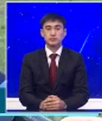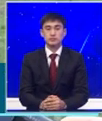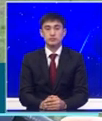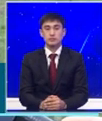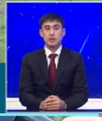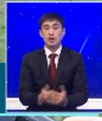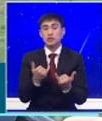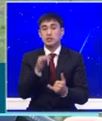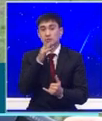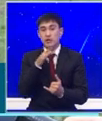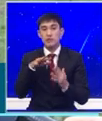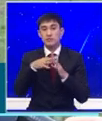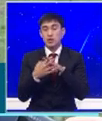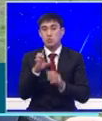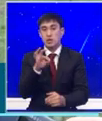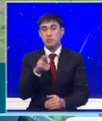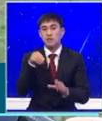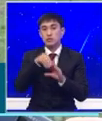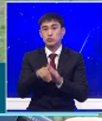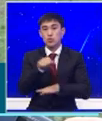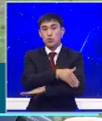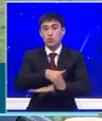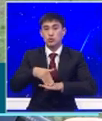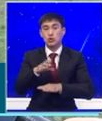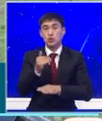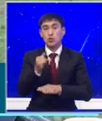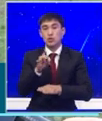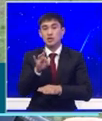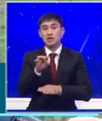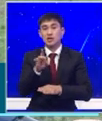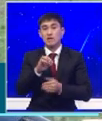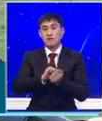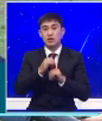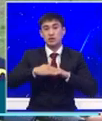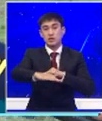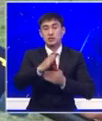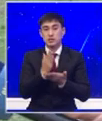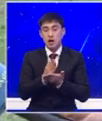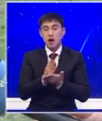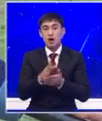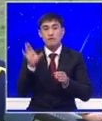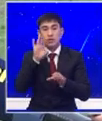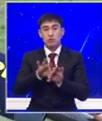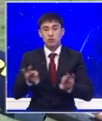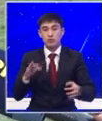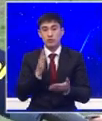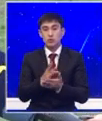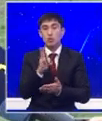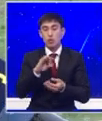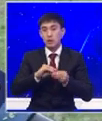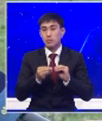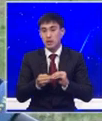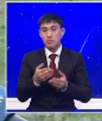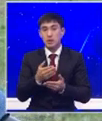В настоящее время в селе Байдыбек на 7 улицах у нас гравийное покрытие, а также проведены водопроводные трубы. Однако